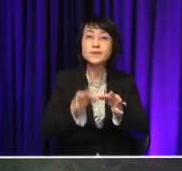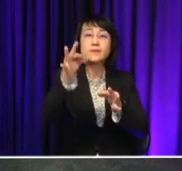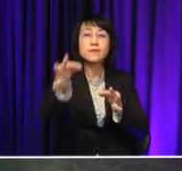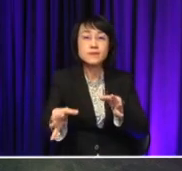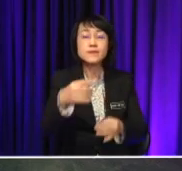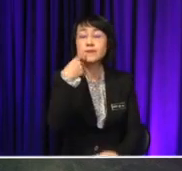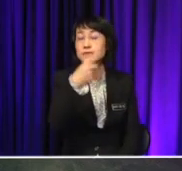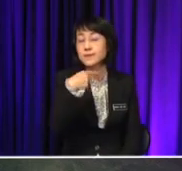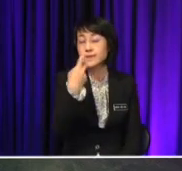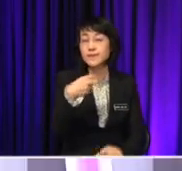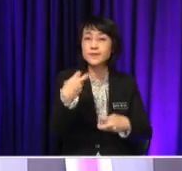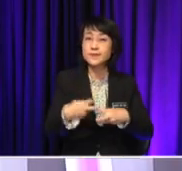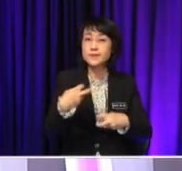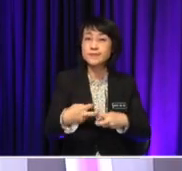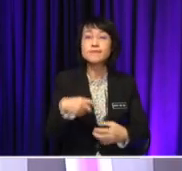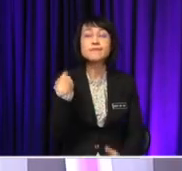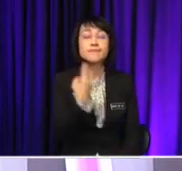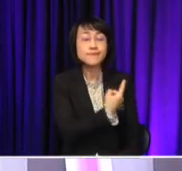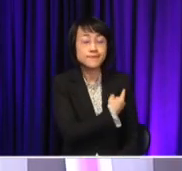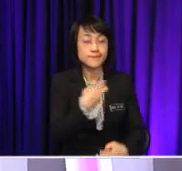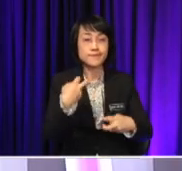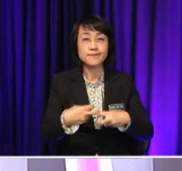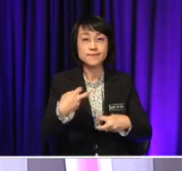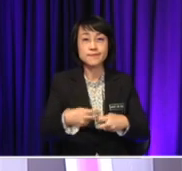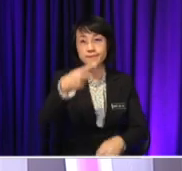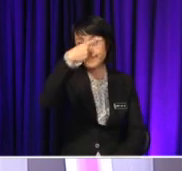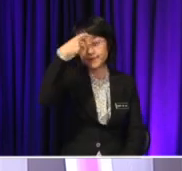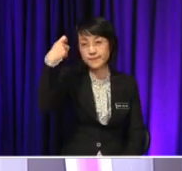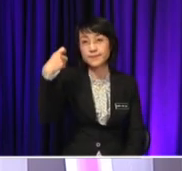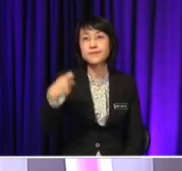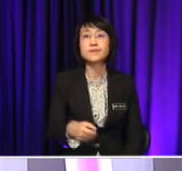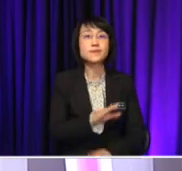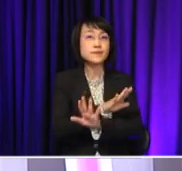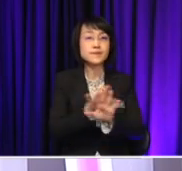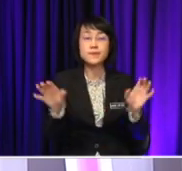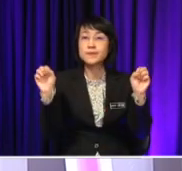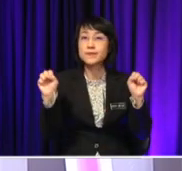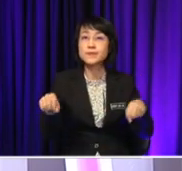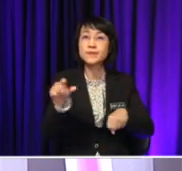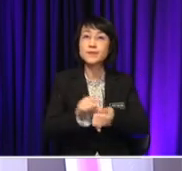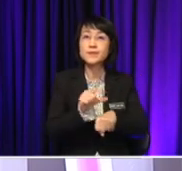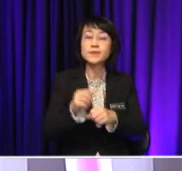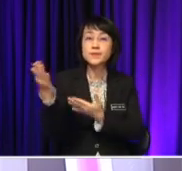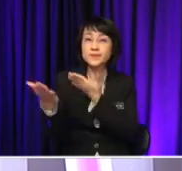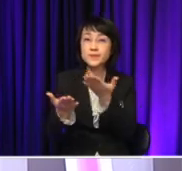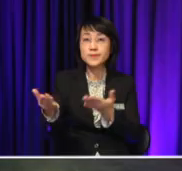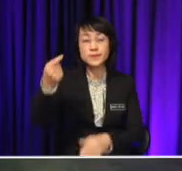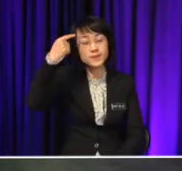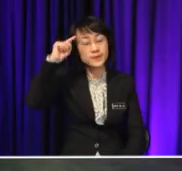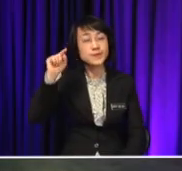gitulah pengguna ya susah caranya tidak dapat menggunakan penghematan untuk keselesaan kita